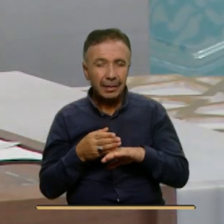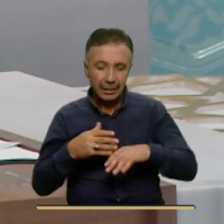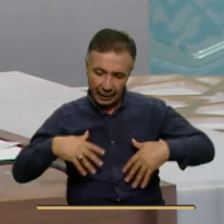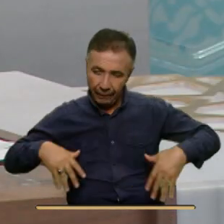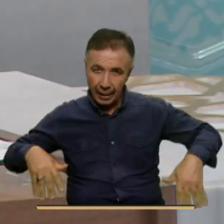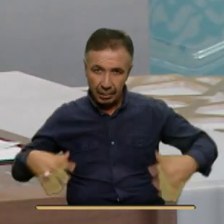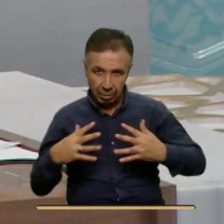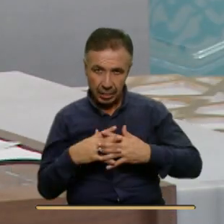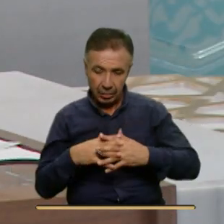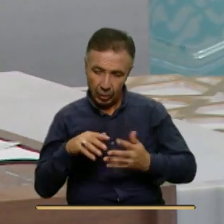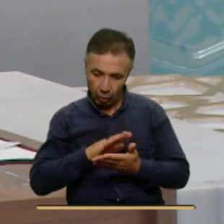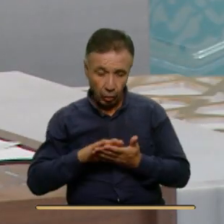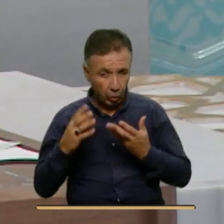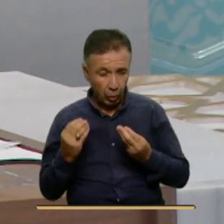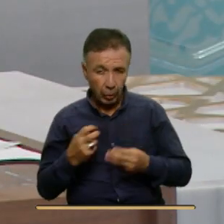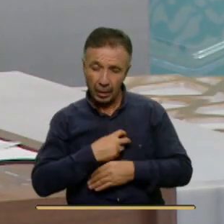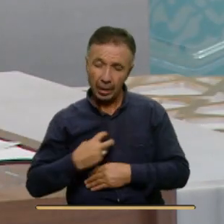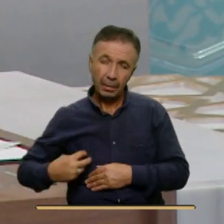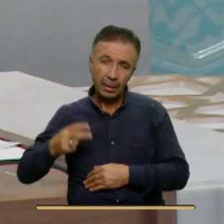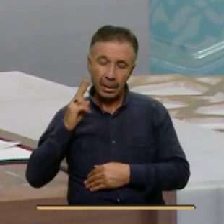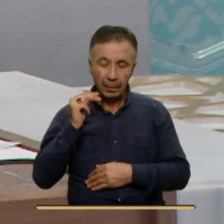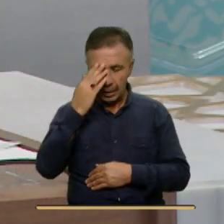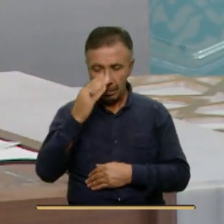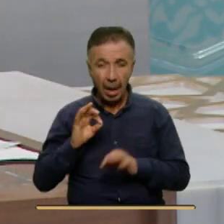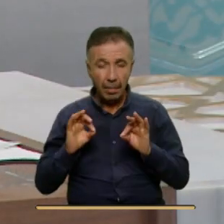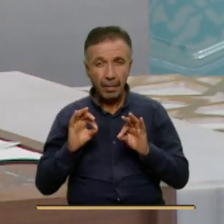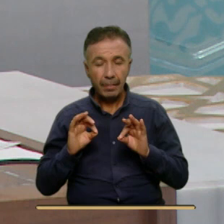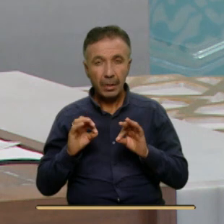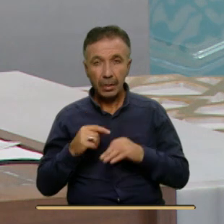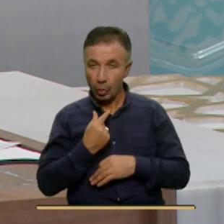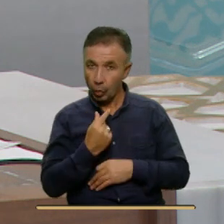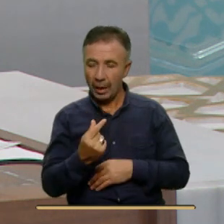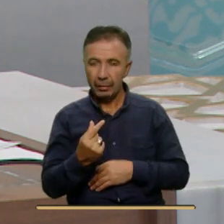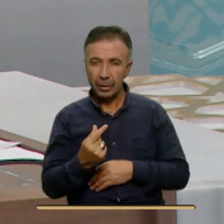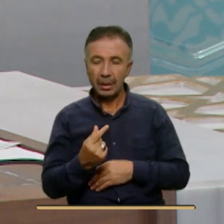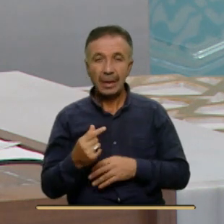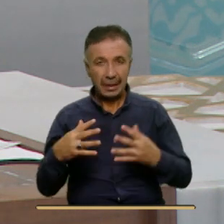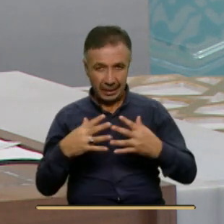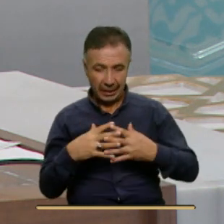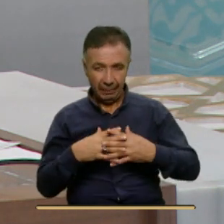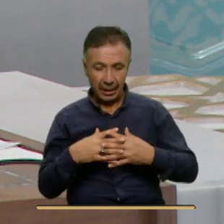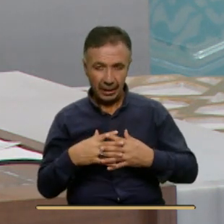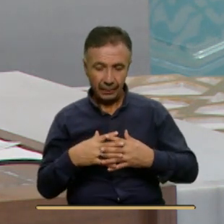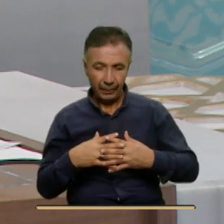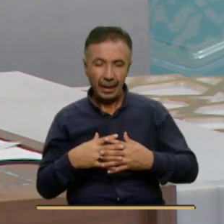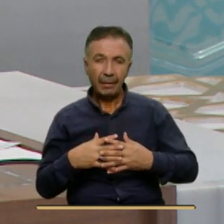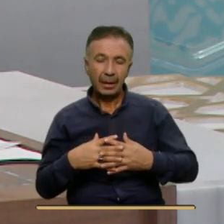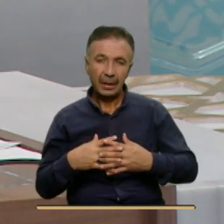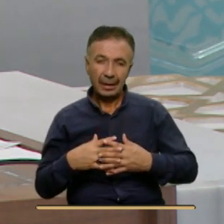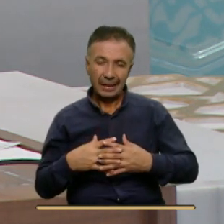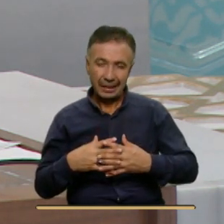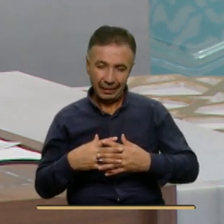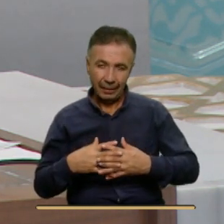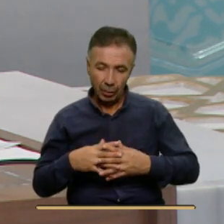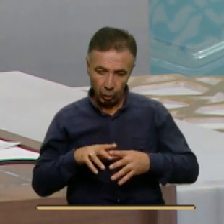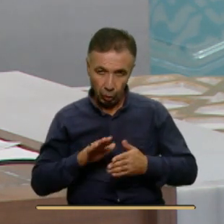Efendimiz sallallahu aleyhi ve sellem hep uyarmış, safları sık ve düzgün tutunuz. Aranızdan şeytanlar